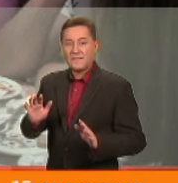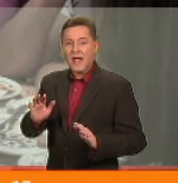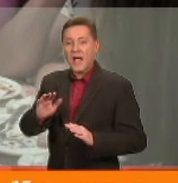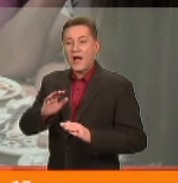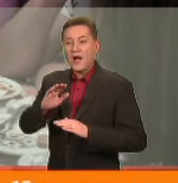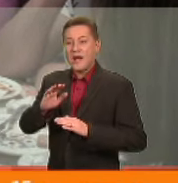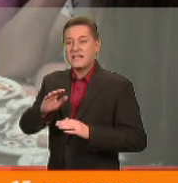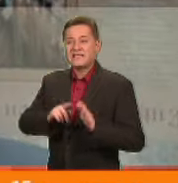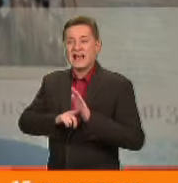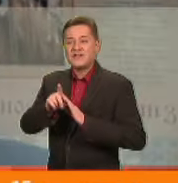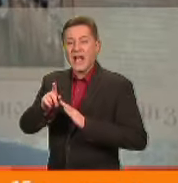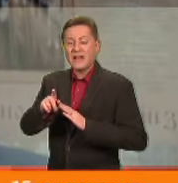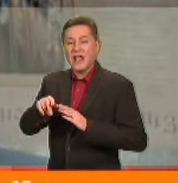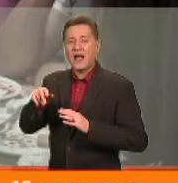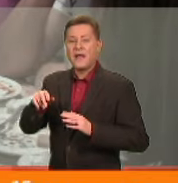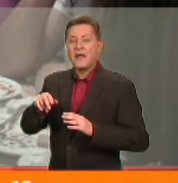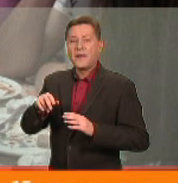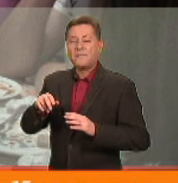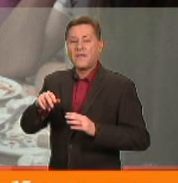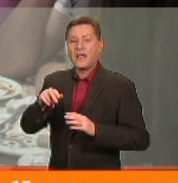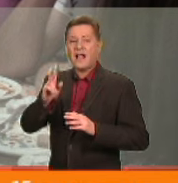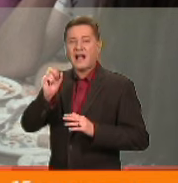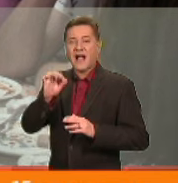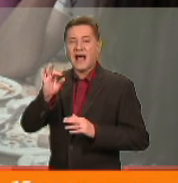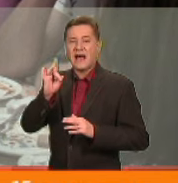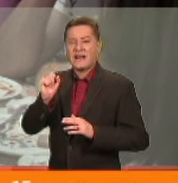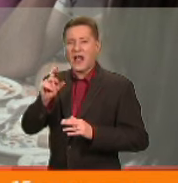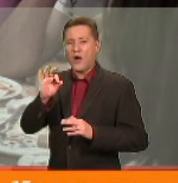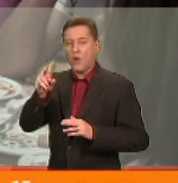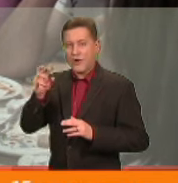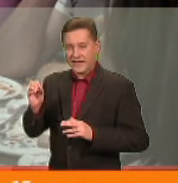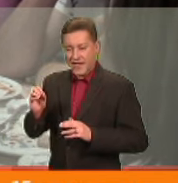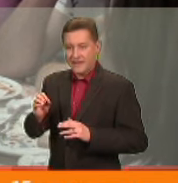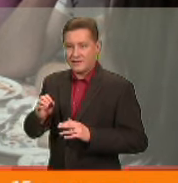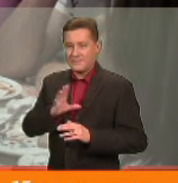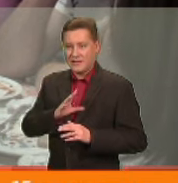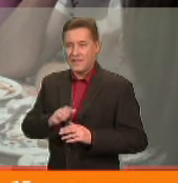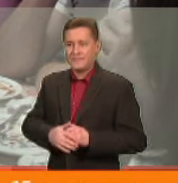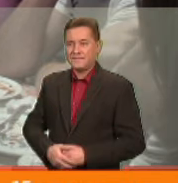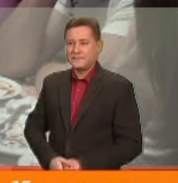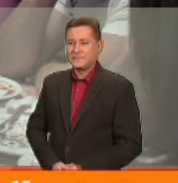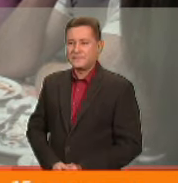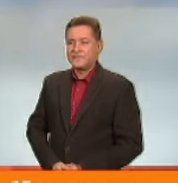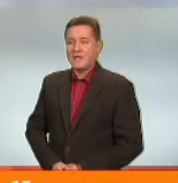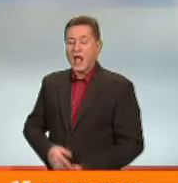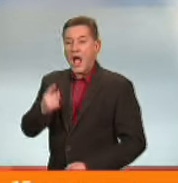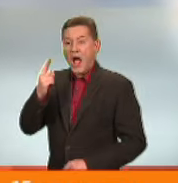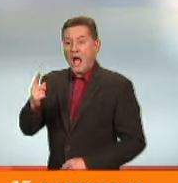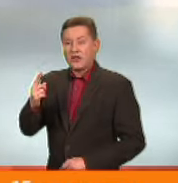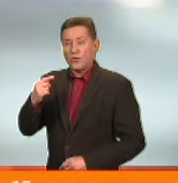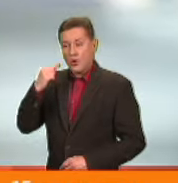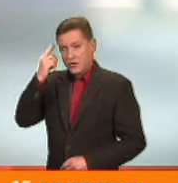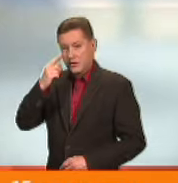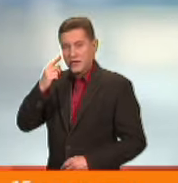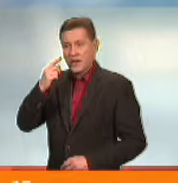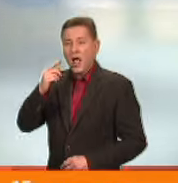Нет, сначала она спела по телевизору большой, они с Игорёхом пели, да. А Игорёх, то, кажется, артист, он черт играл. Одно лицо. Володя